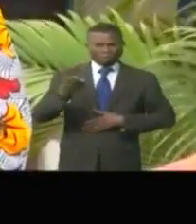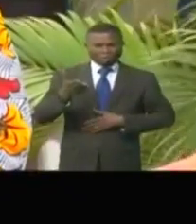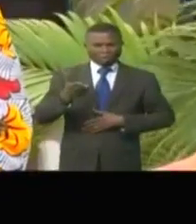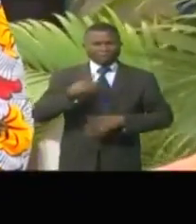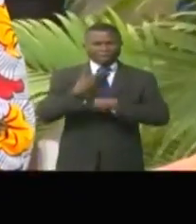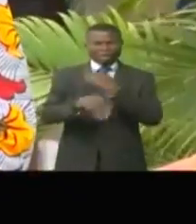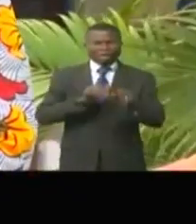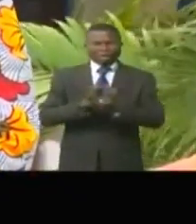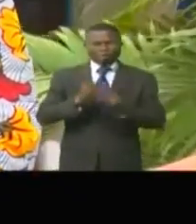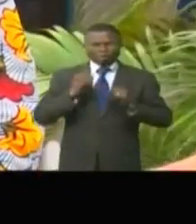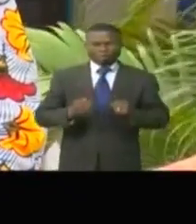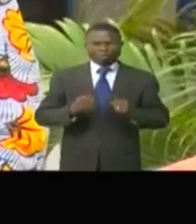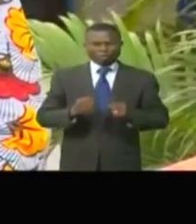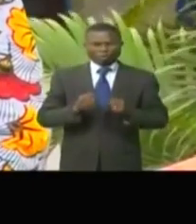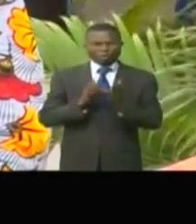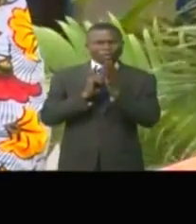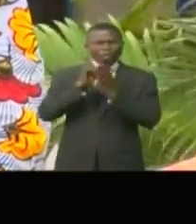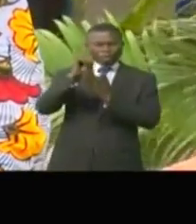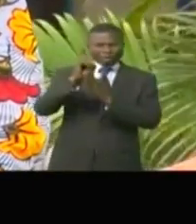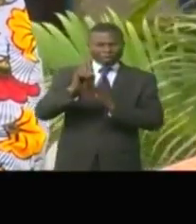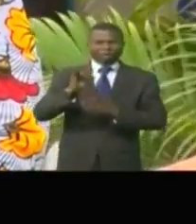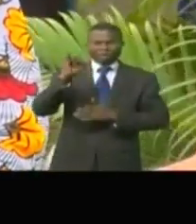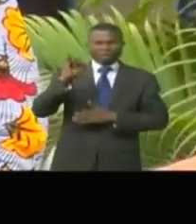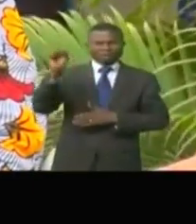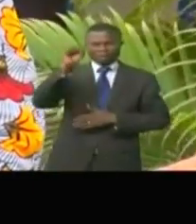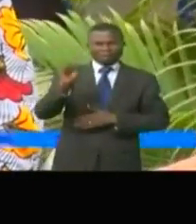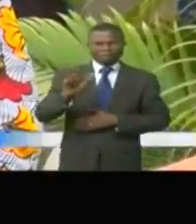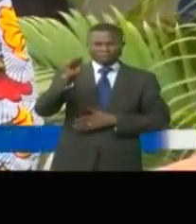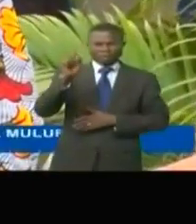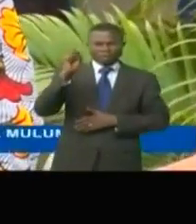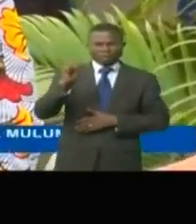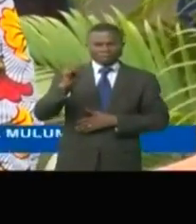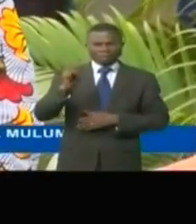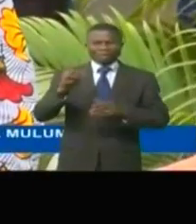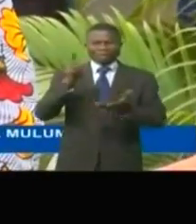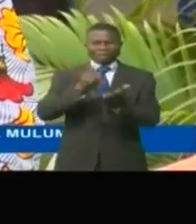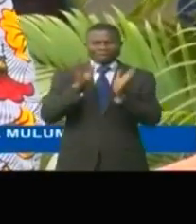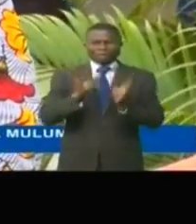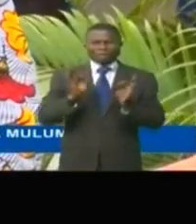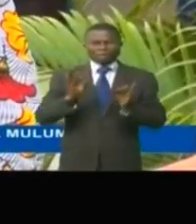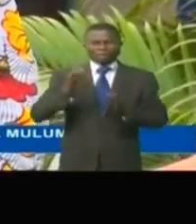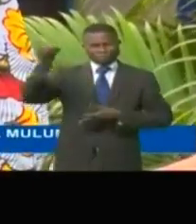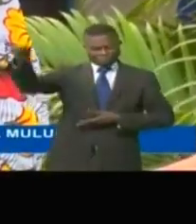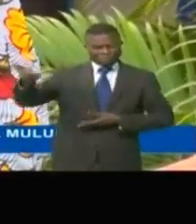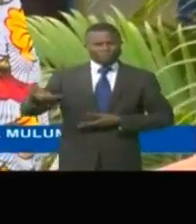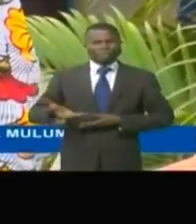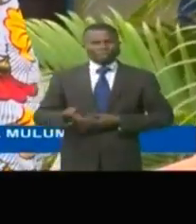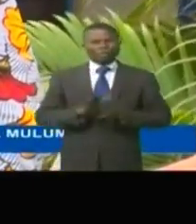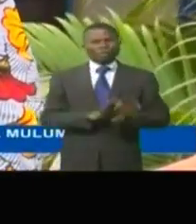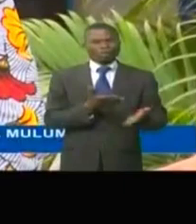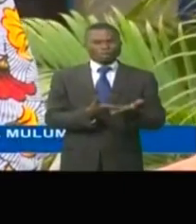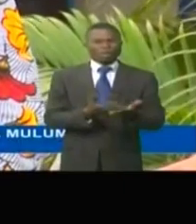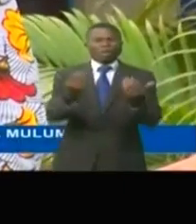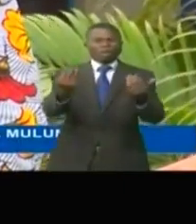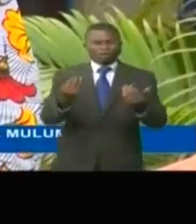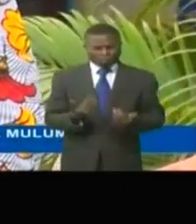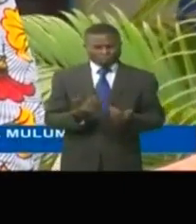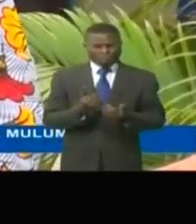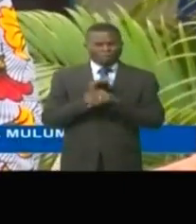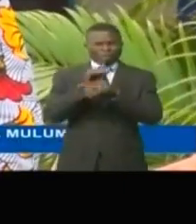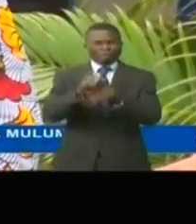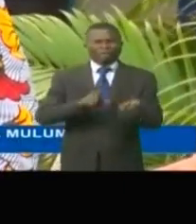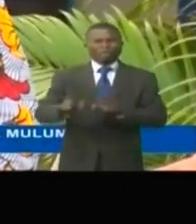aucun effort pour l'émergence de l'ISAM. Les nouveaux diplômés sont attendus à l'ISAM. Ceux qui veulent suivre